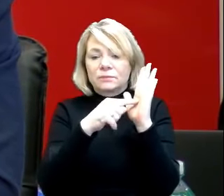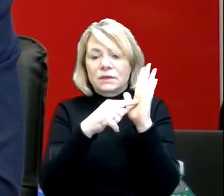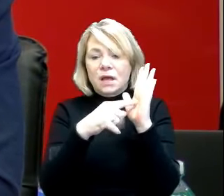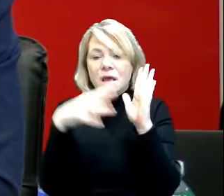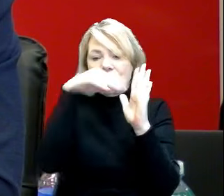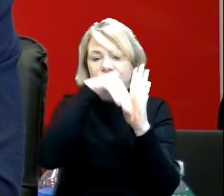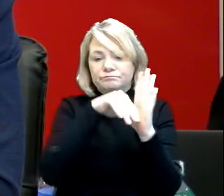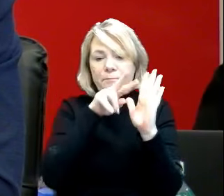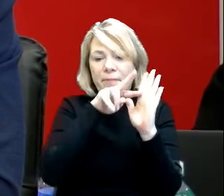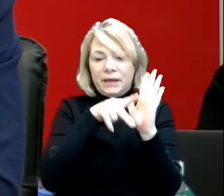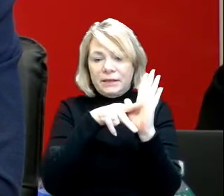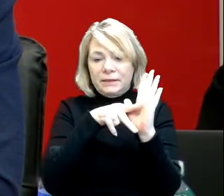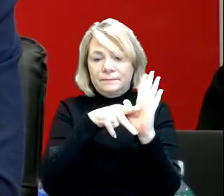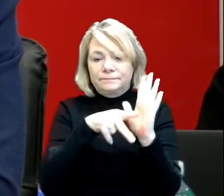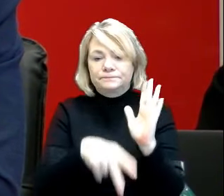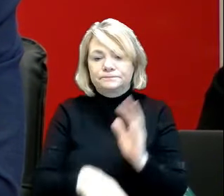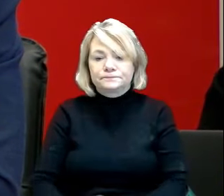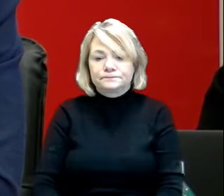balsuoti